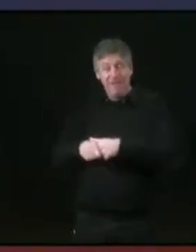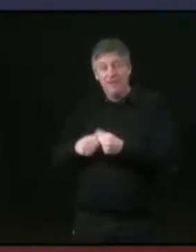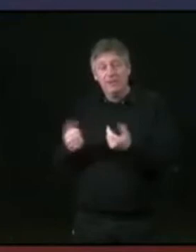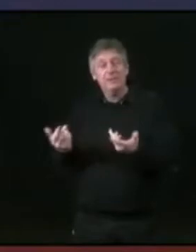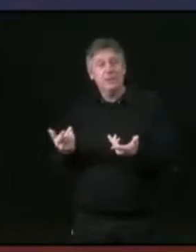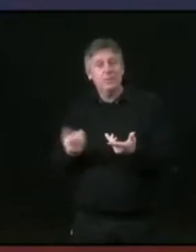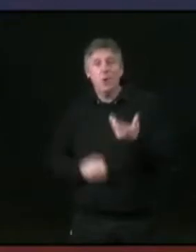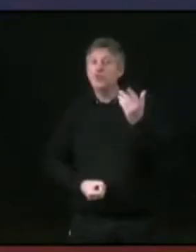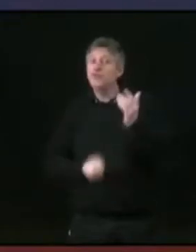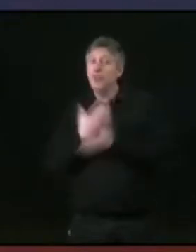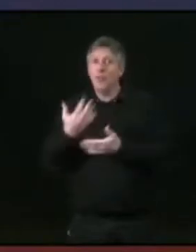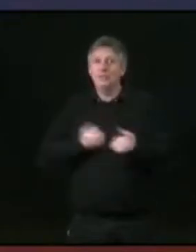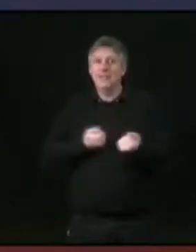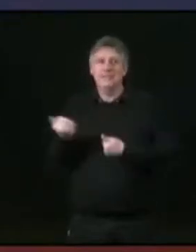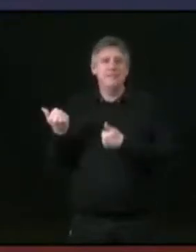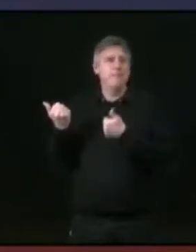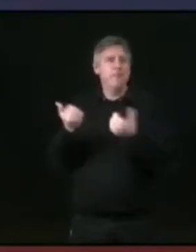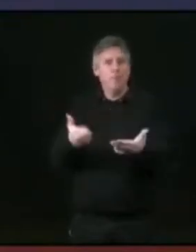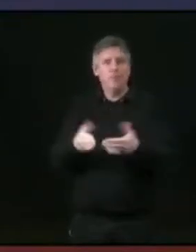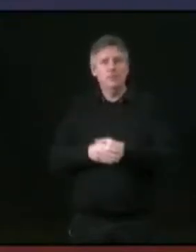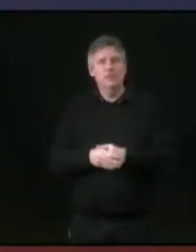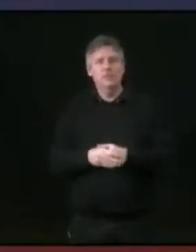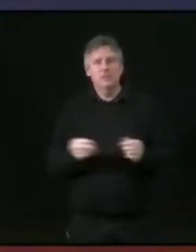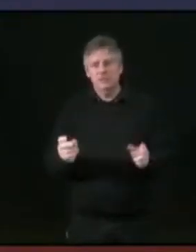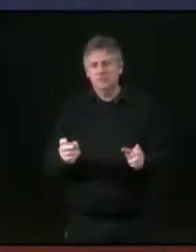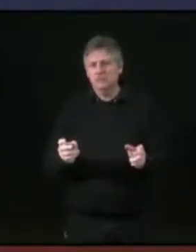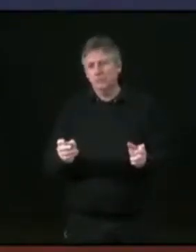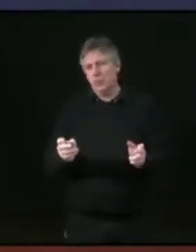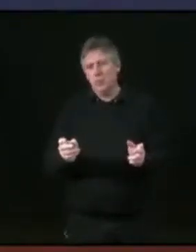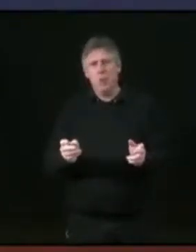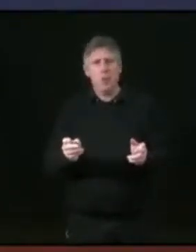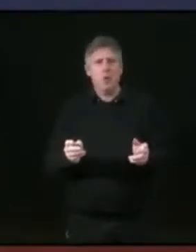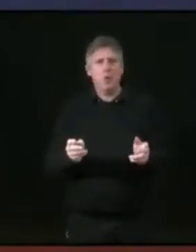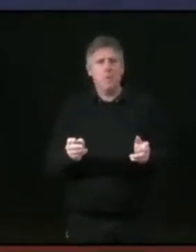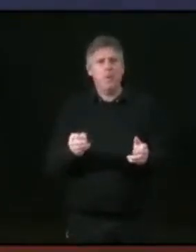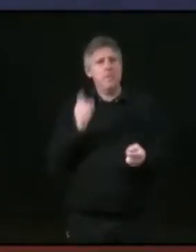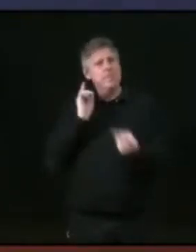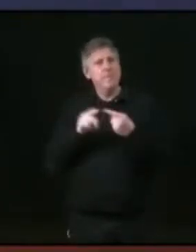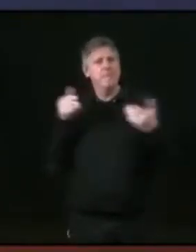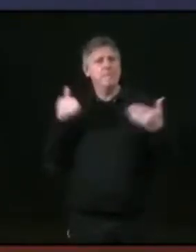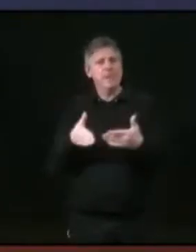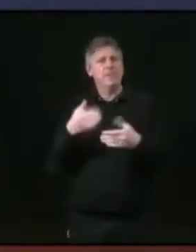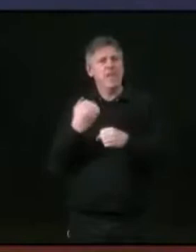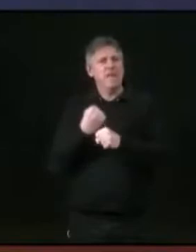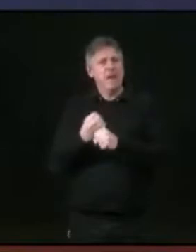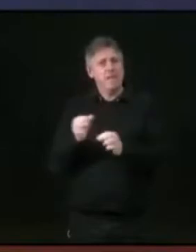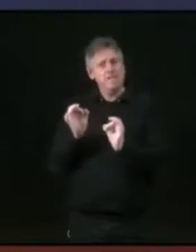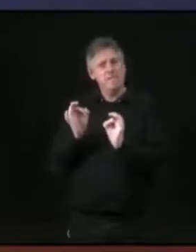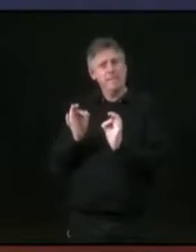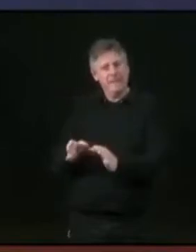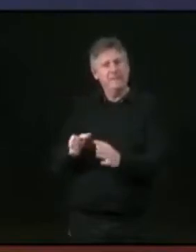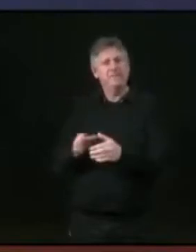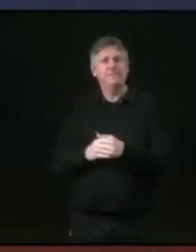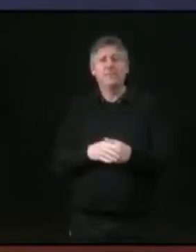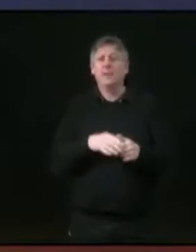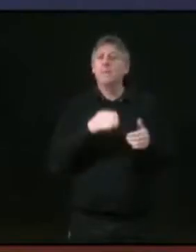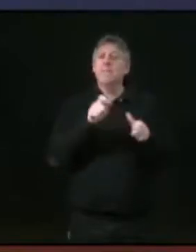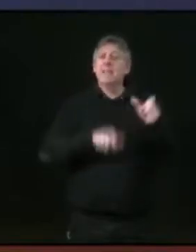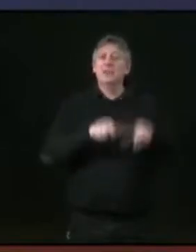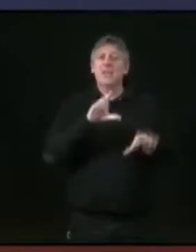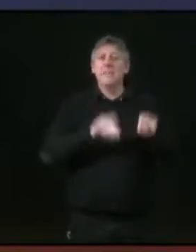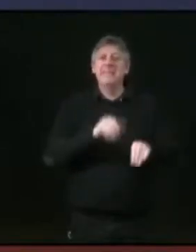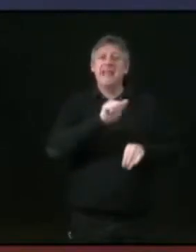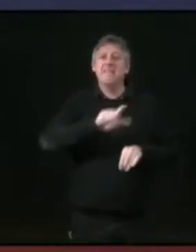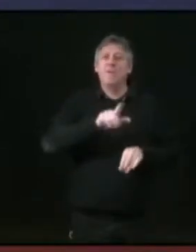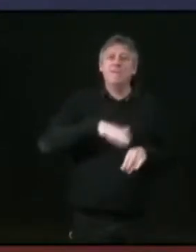d'offrir un nouveau service, parce qu'ils travaillent sur un segment très particulier, de pouvoir permettre aux Alfortvillais comme